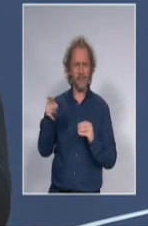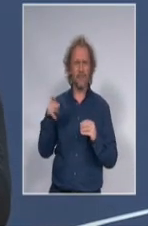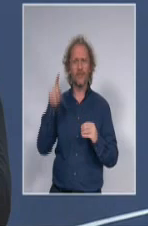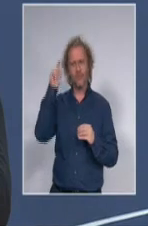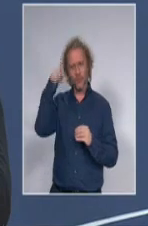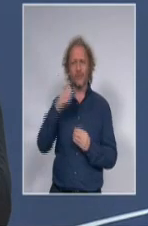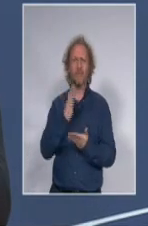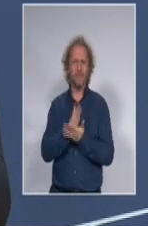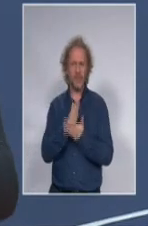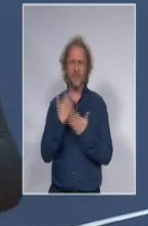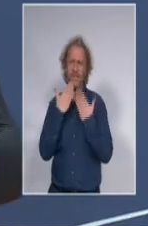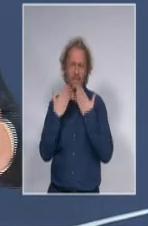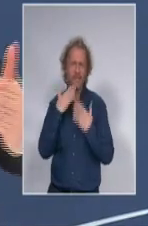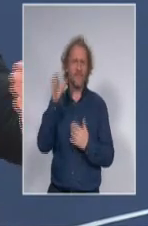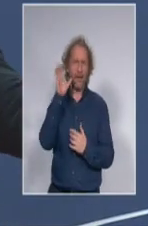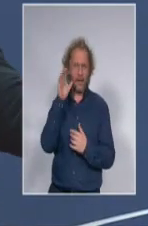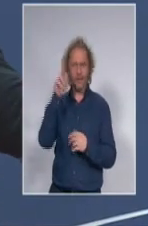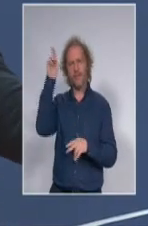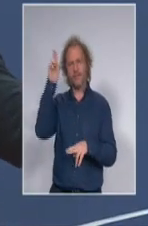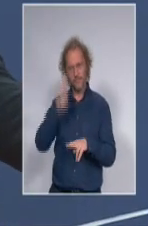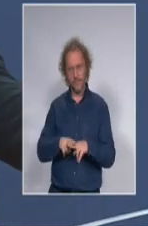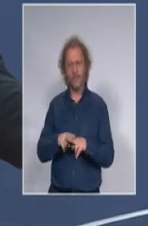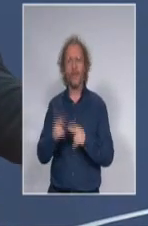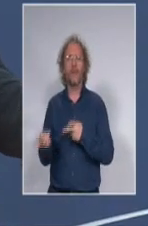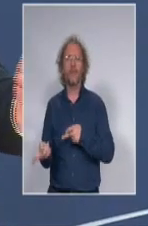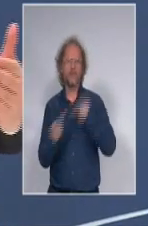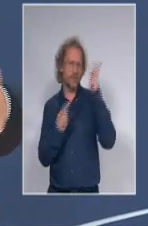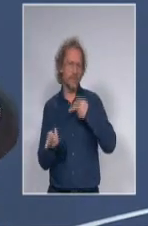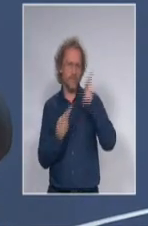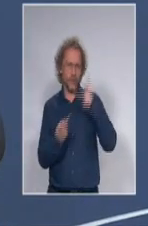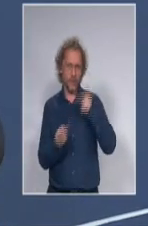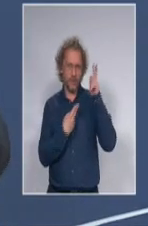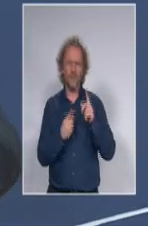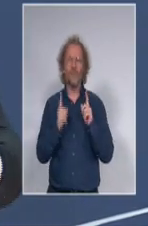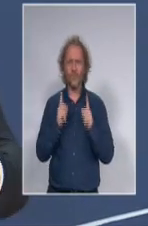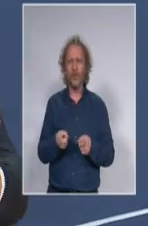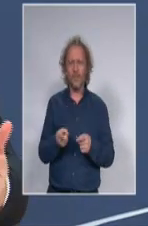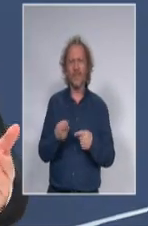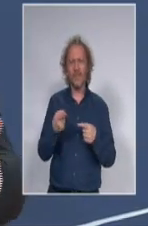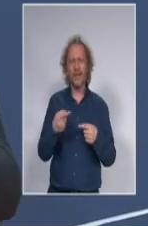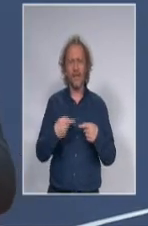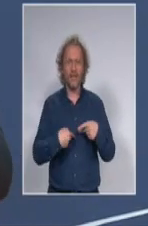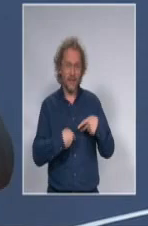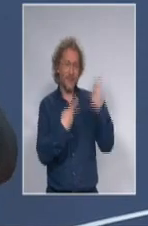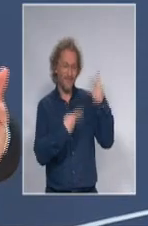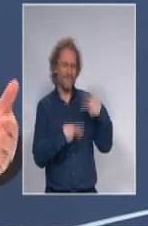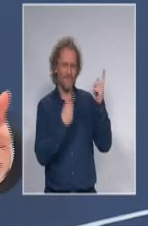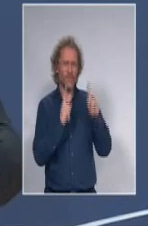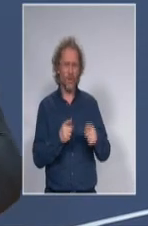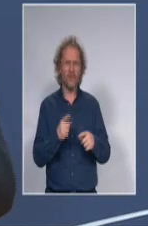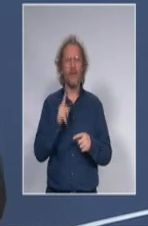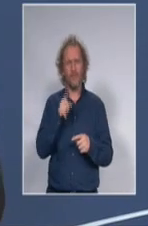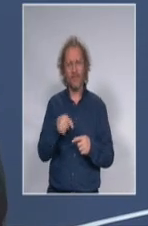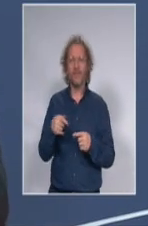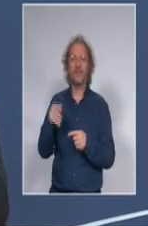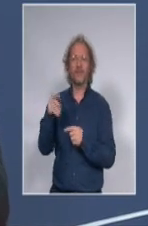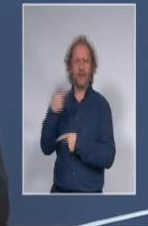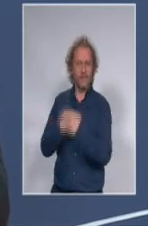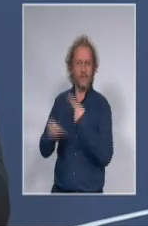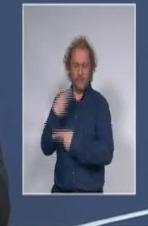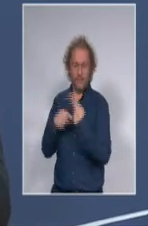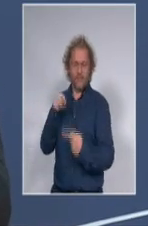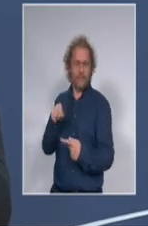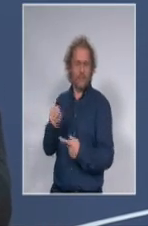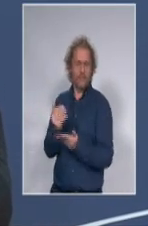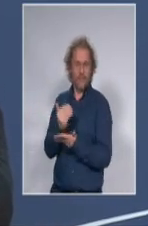nafte, pošto imamo previše. Moramo da dozvolimo izvoz dela nafte da bismo mogli da je proizvodimo dalje u rafineriji, znate. Nemamo mesta za skladištenje nafte